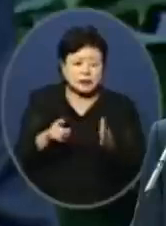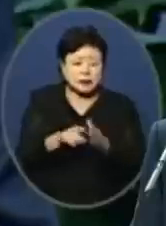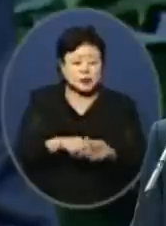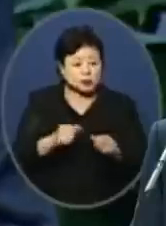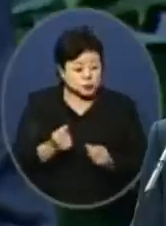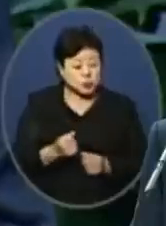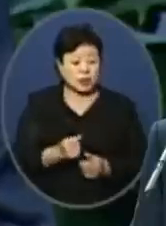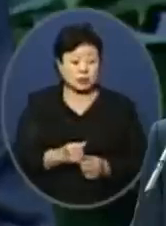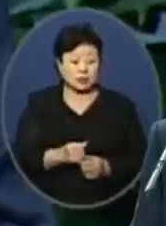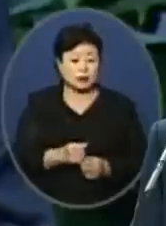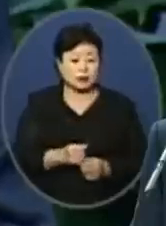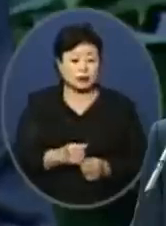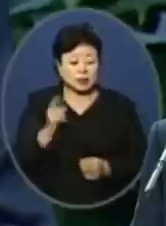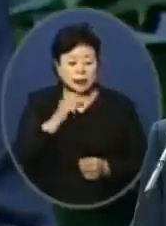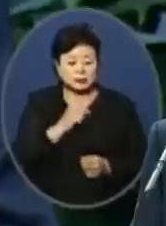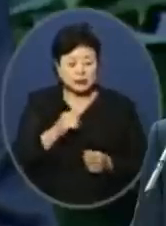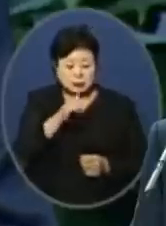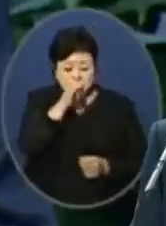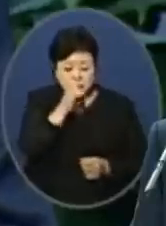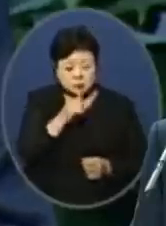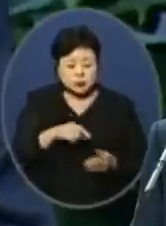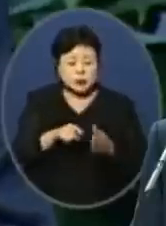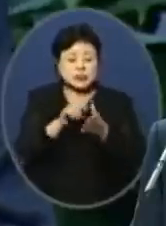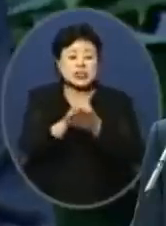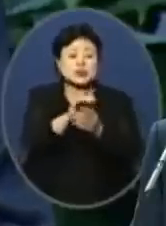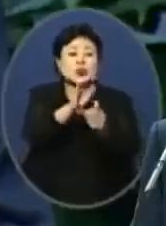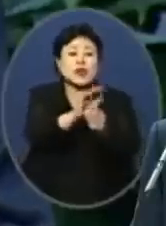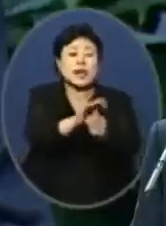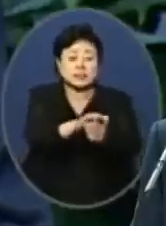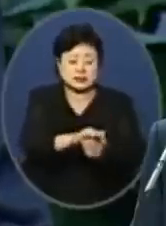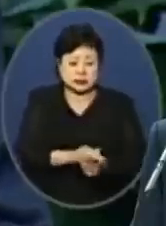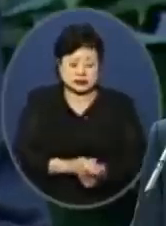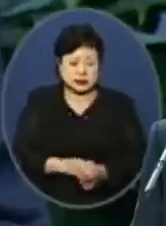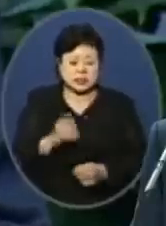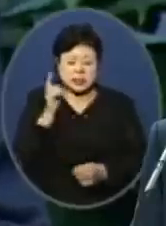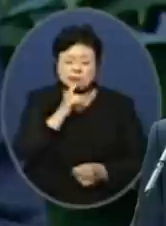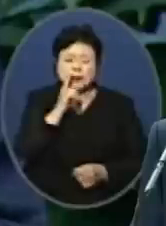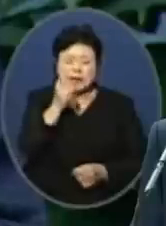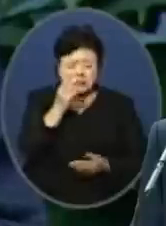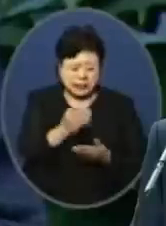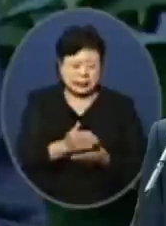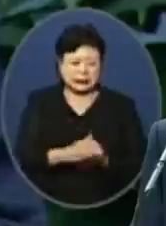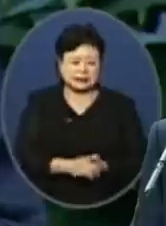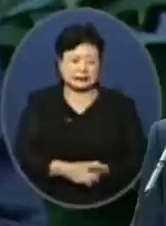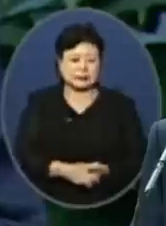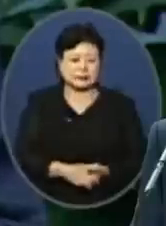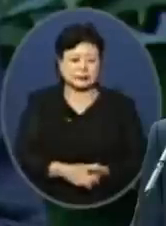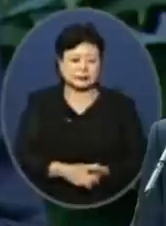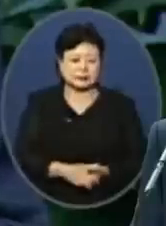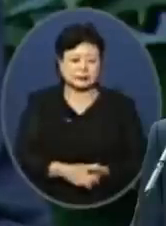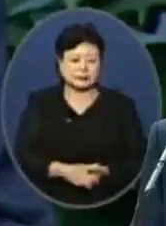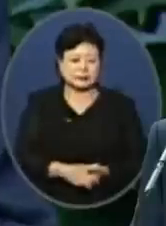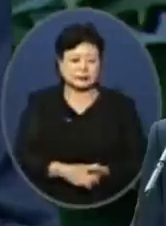순종하고 나오고 못된 사람이 있으면 위에서 기도해 주는 것이 좋지 비평하고 판단하지 말아야 되는 것입니다.